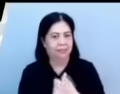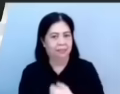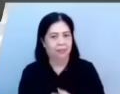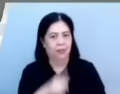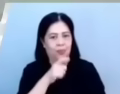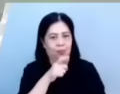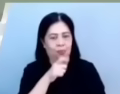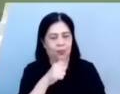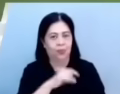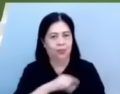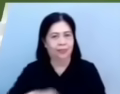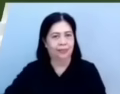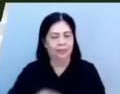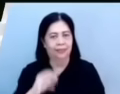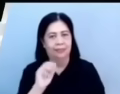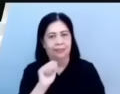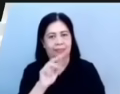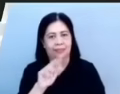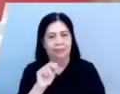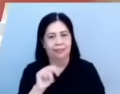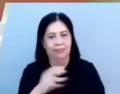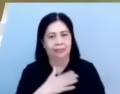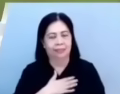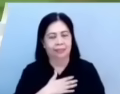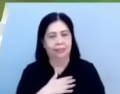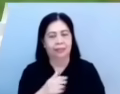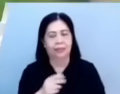Queen Maren Rivera sa My Guardian Alien,